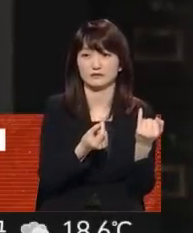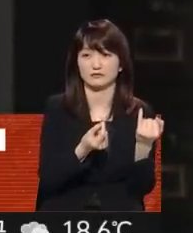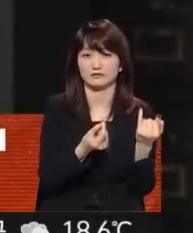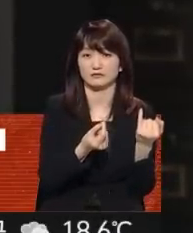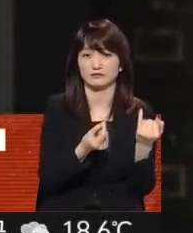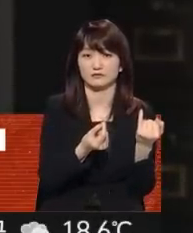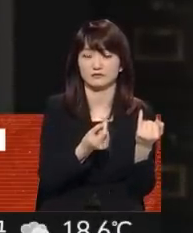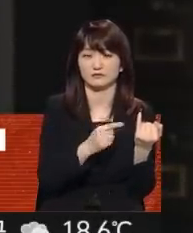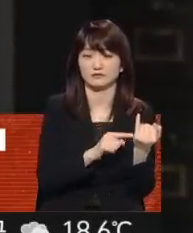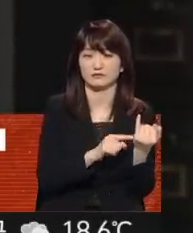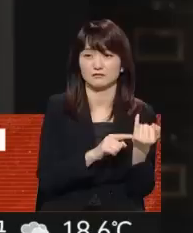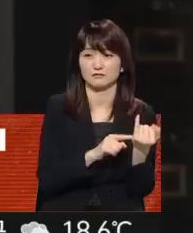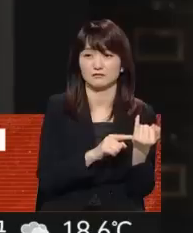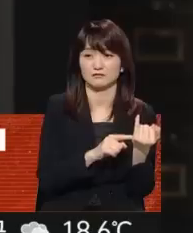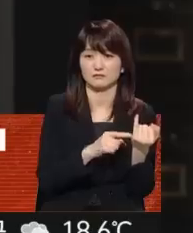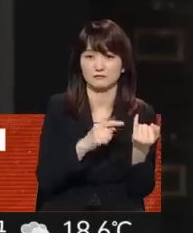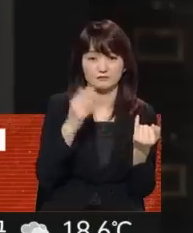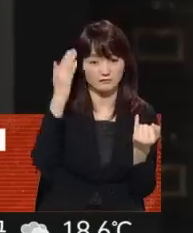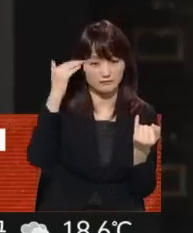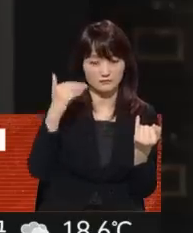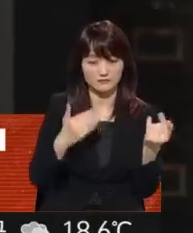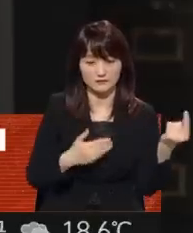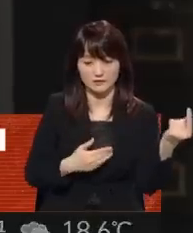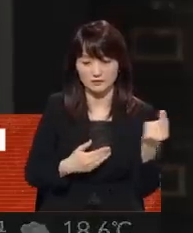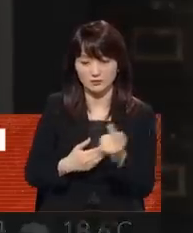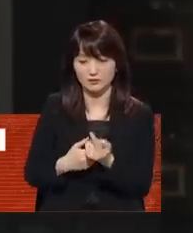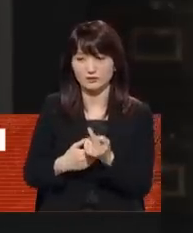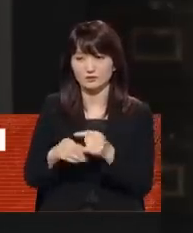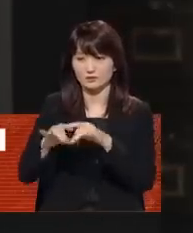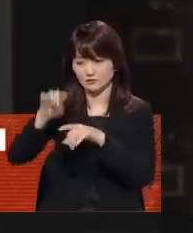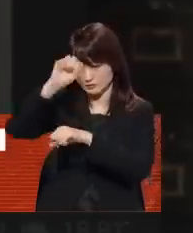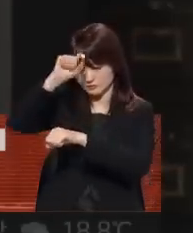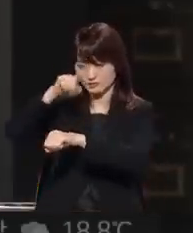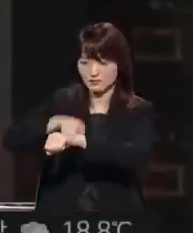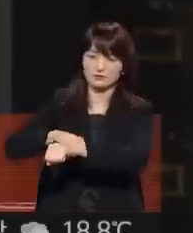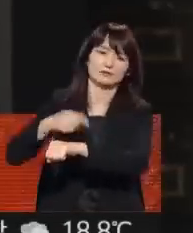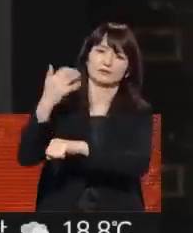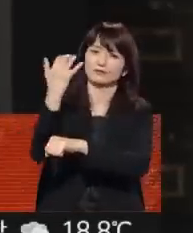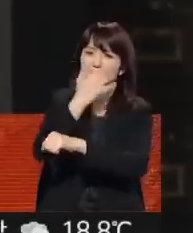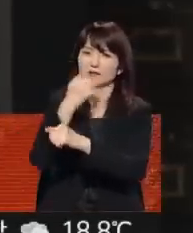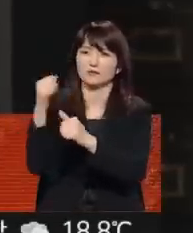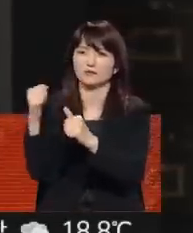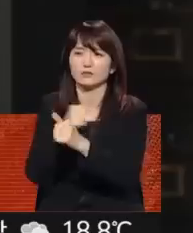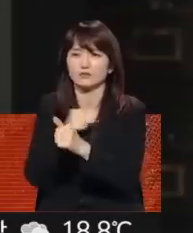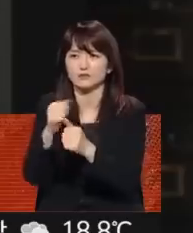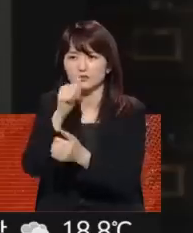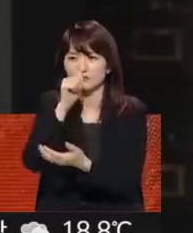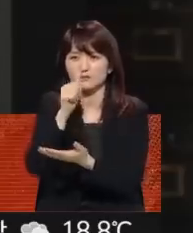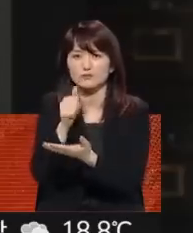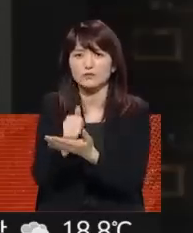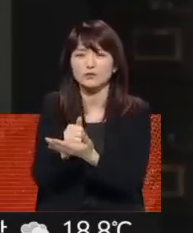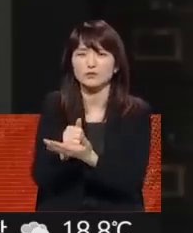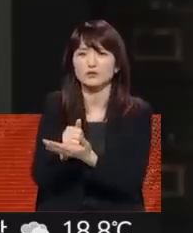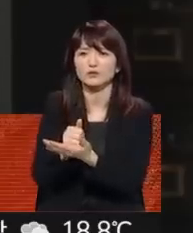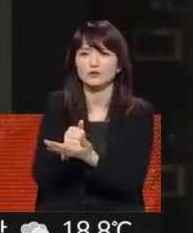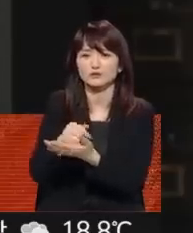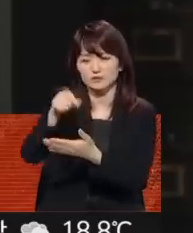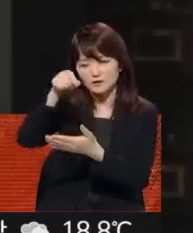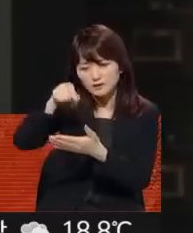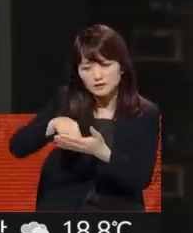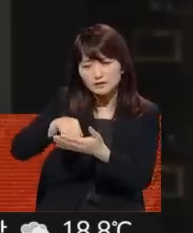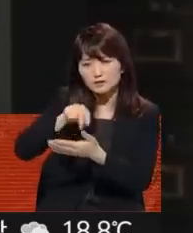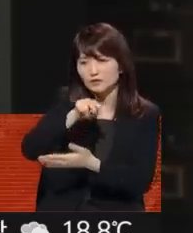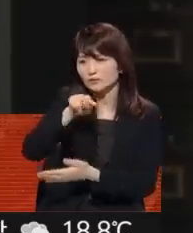정말 이걸 뭐 이렇게 국내에 와가지고 이렇게 우리가 전자발찌다 성폭력 범죄자 뭐 전자발 이런 보도를 접하지 않은